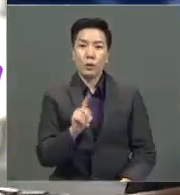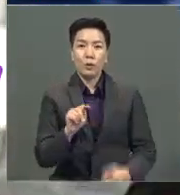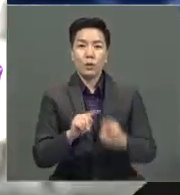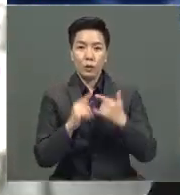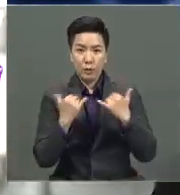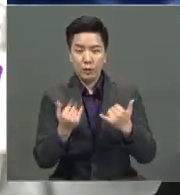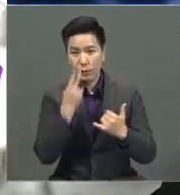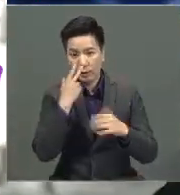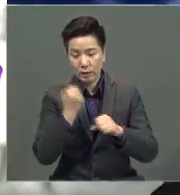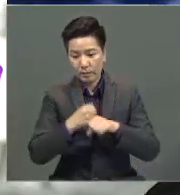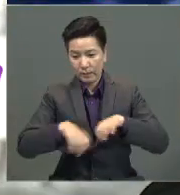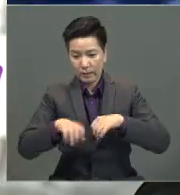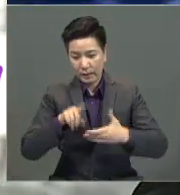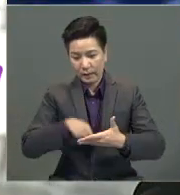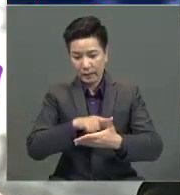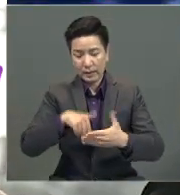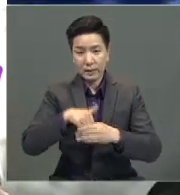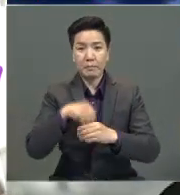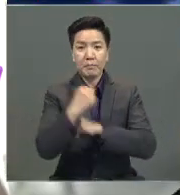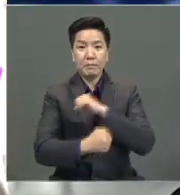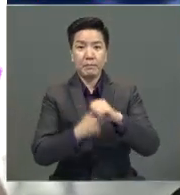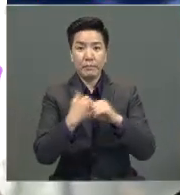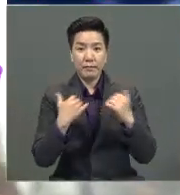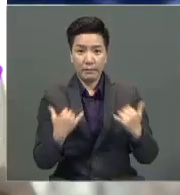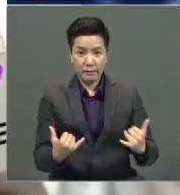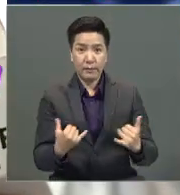พยายามทำให้มีการเลือกตั้งท้องถิ่นในปีนี